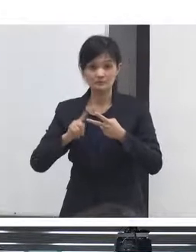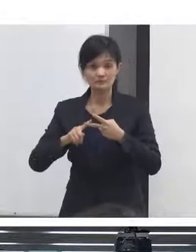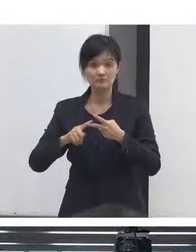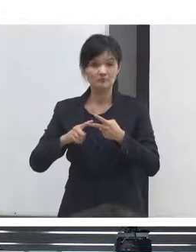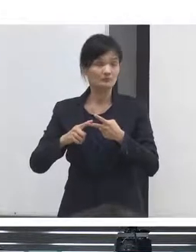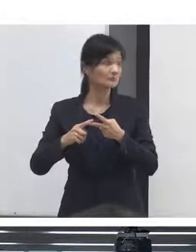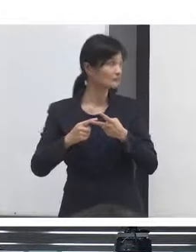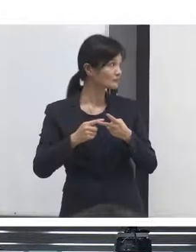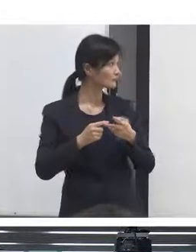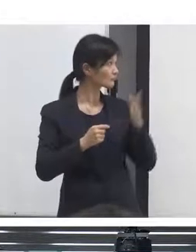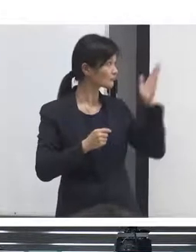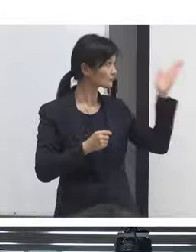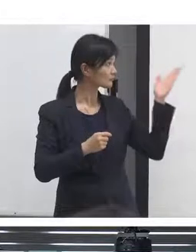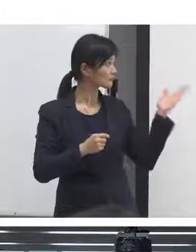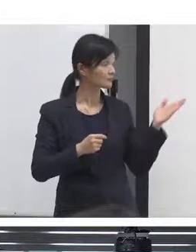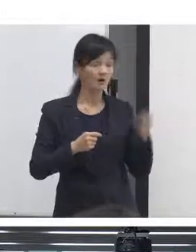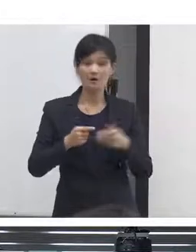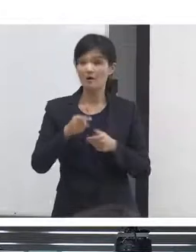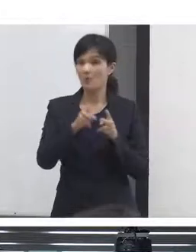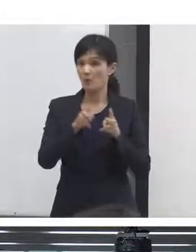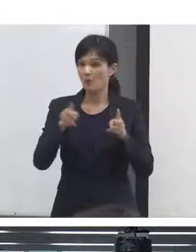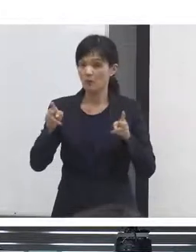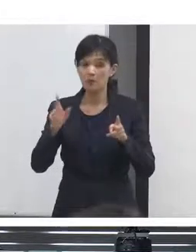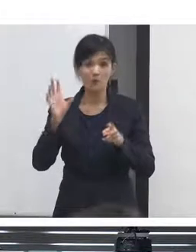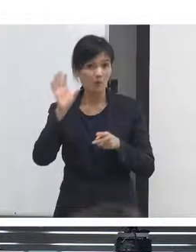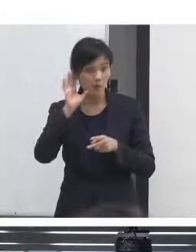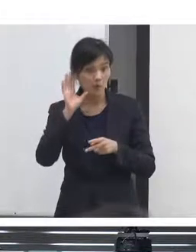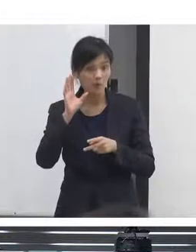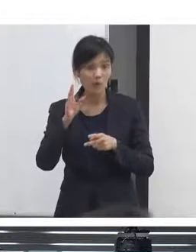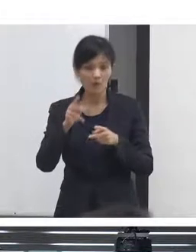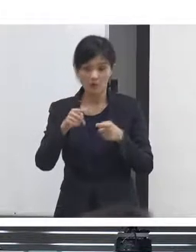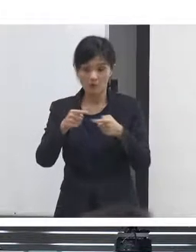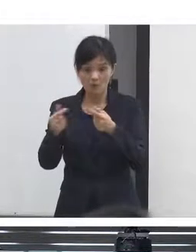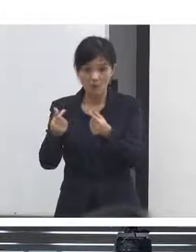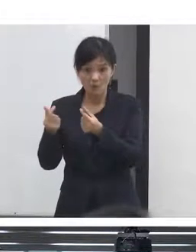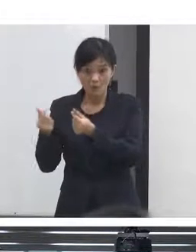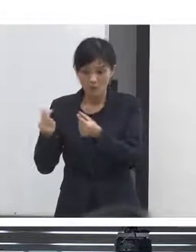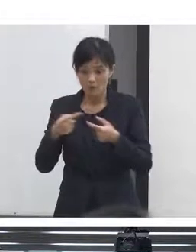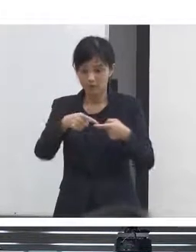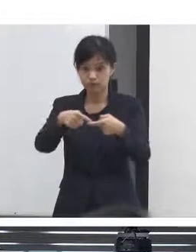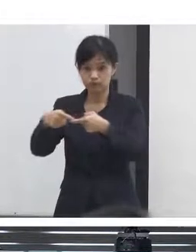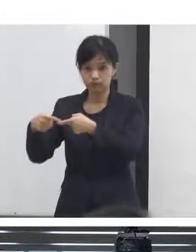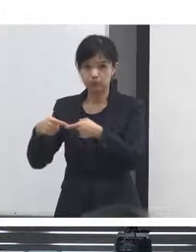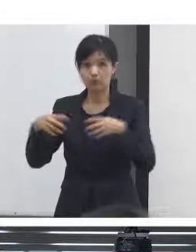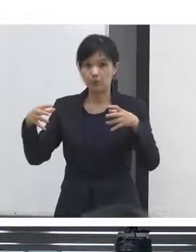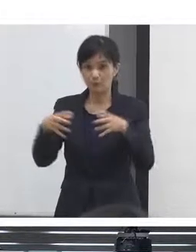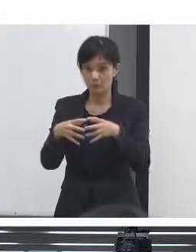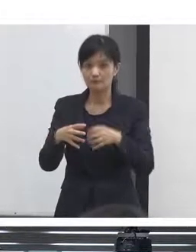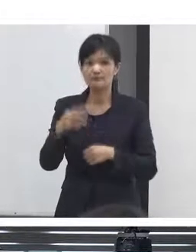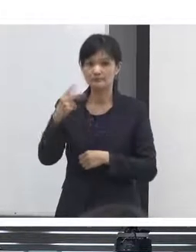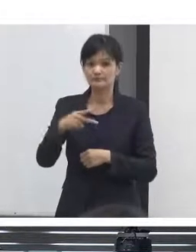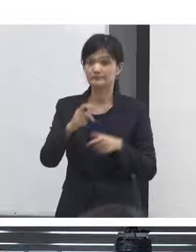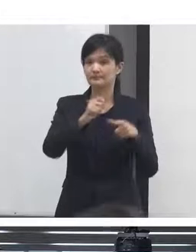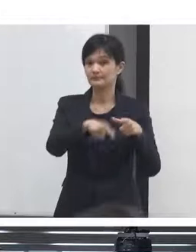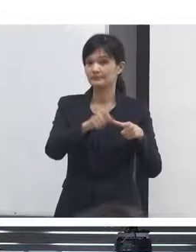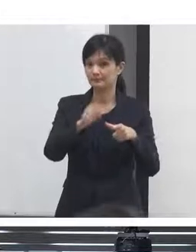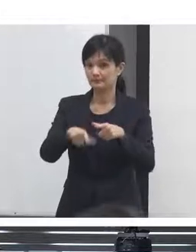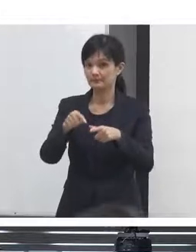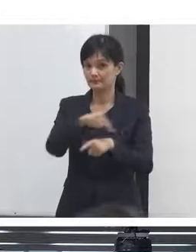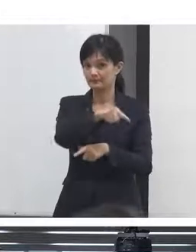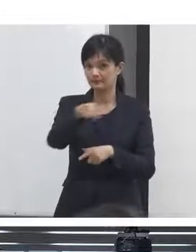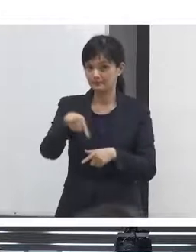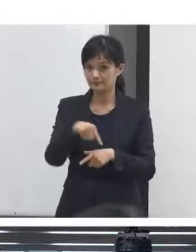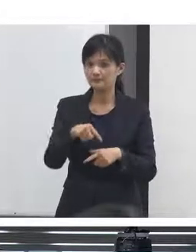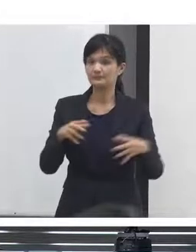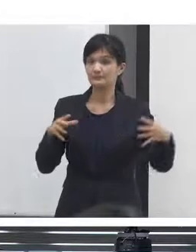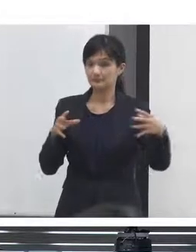做一个比较好的过度的传接。好，那同时呢，也邀请的业界或是企业的技术与会来去做比